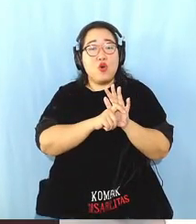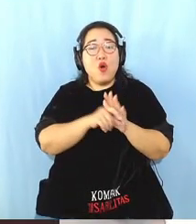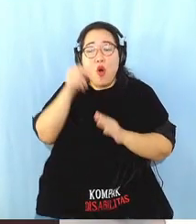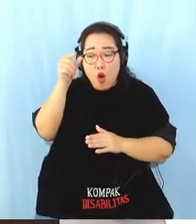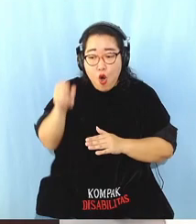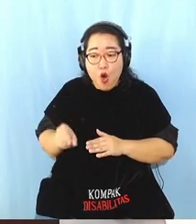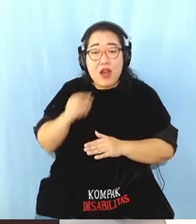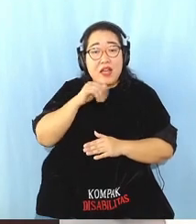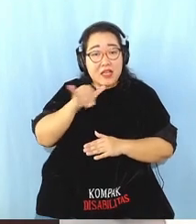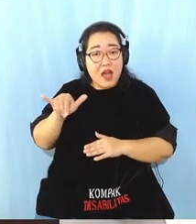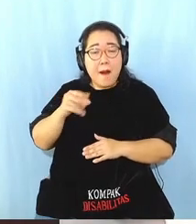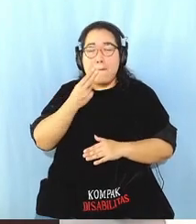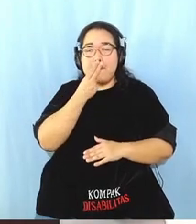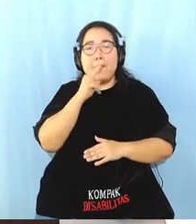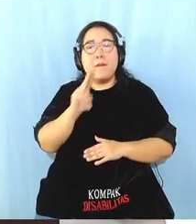Inilah hidup kita.